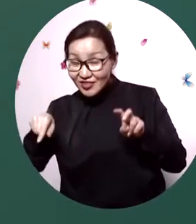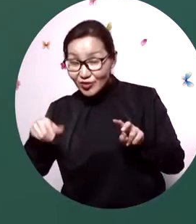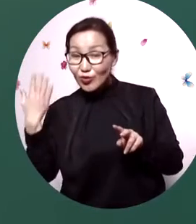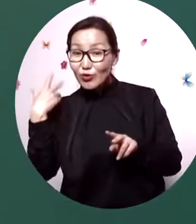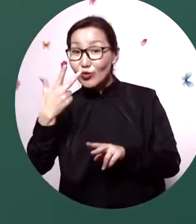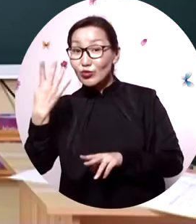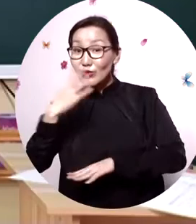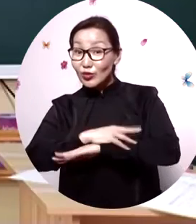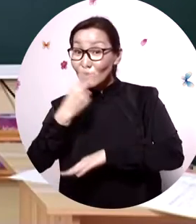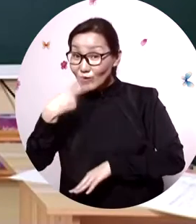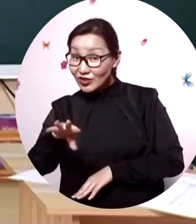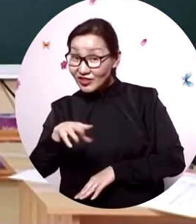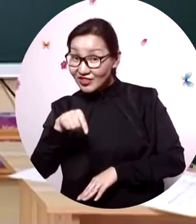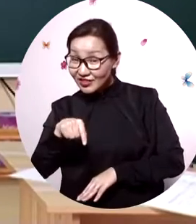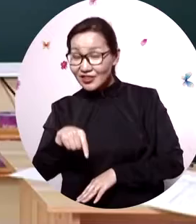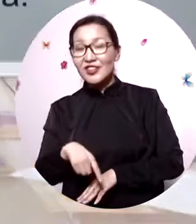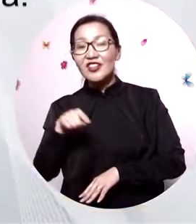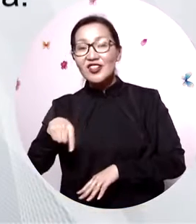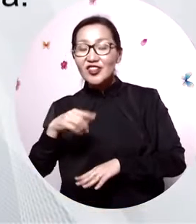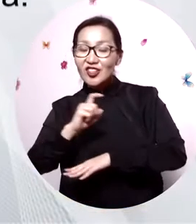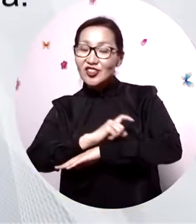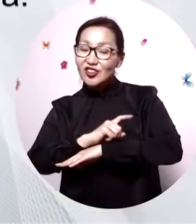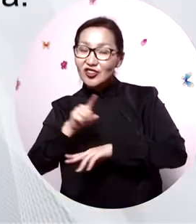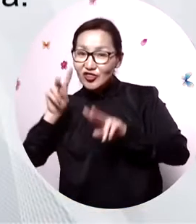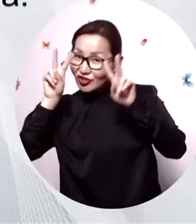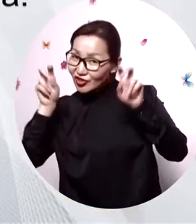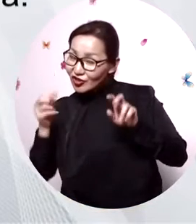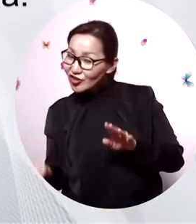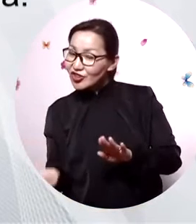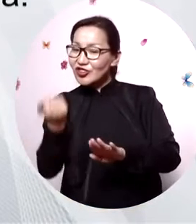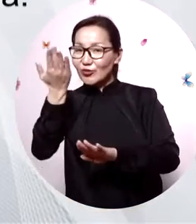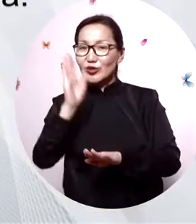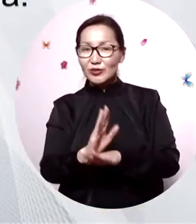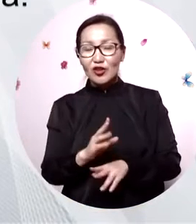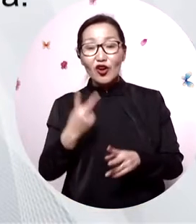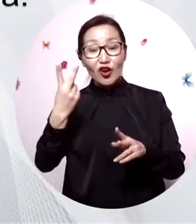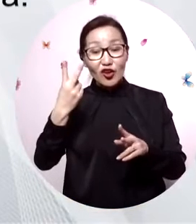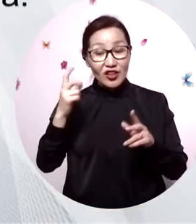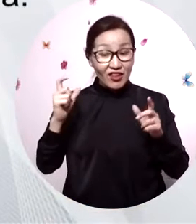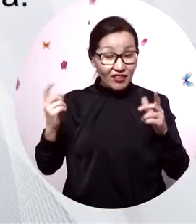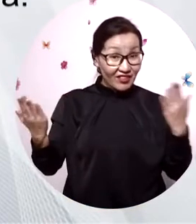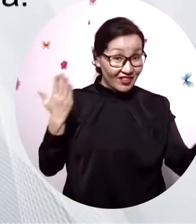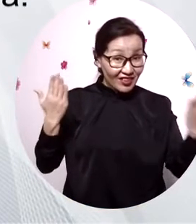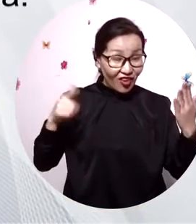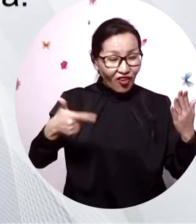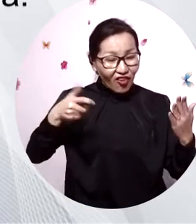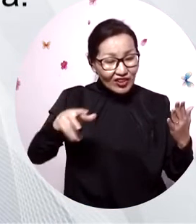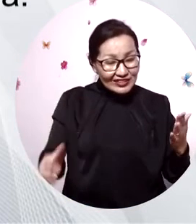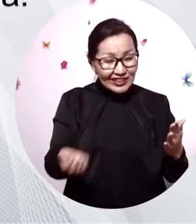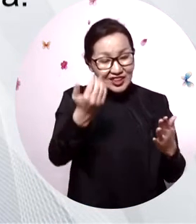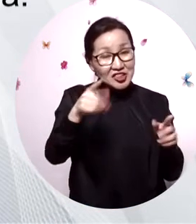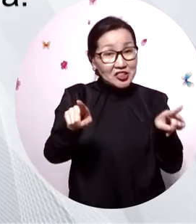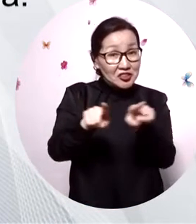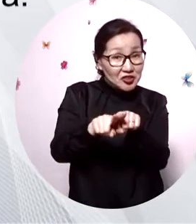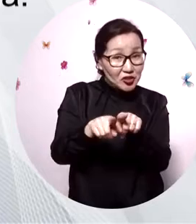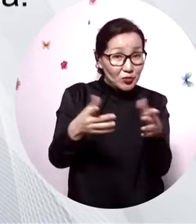бичиж байсан. Энэ хичээлээрээ хэдүүлээ ийм зорилгыг төвшүүлж байгаа. Хоёр ихийн гол санааг харьцуулж, ижил